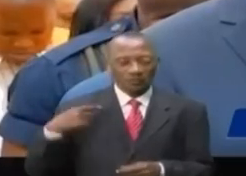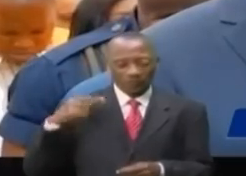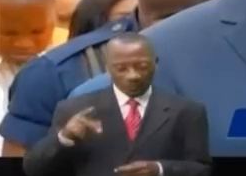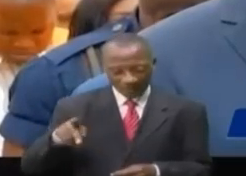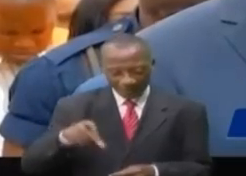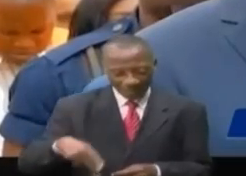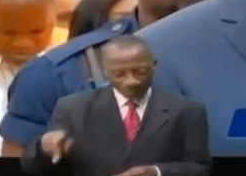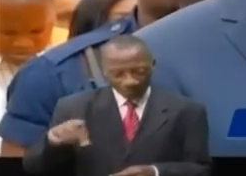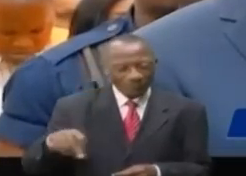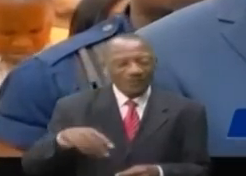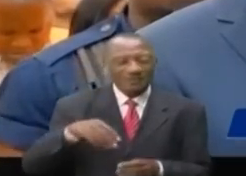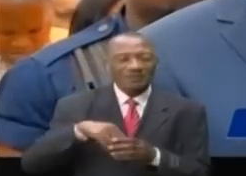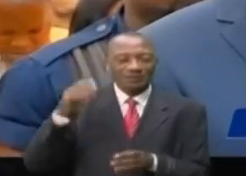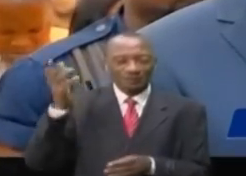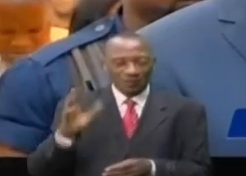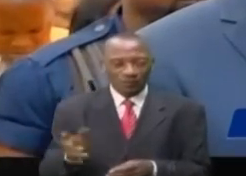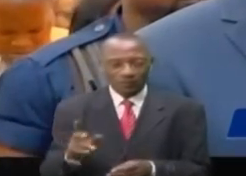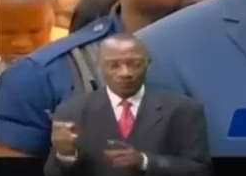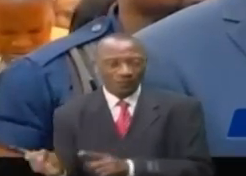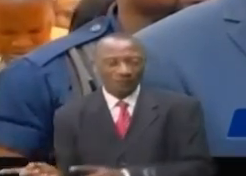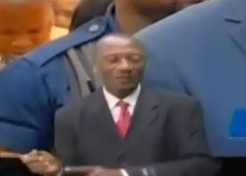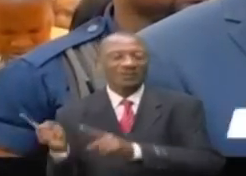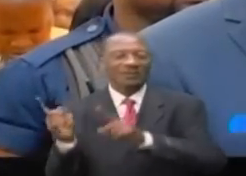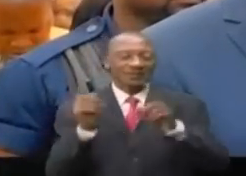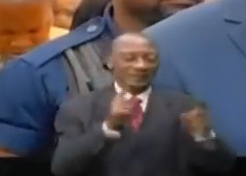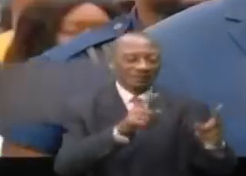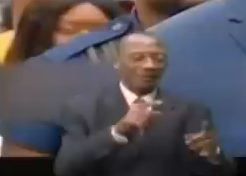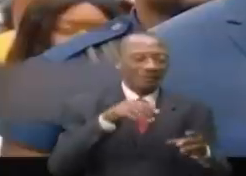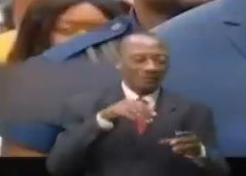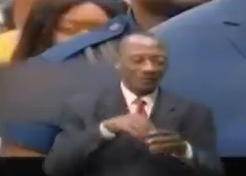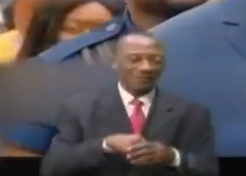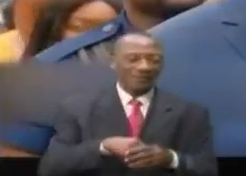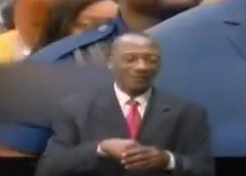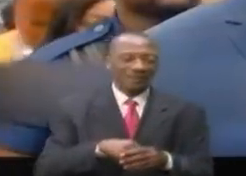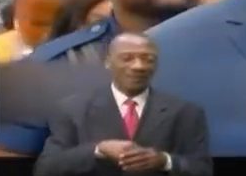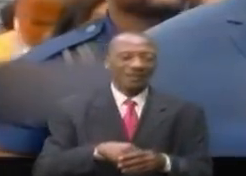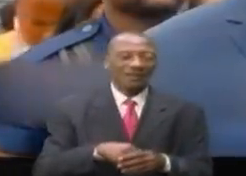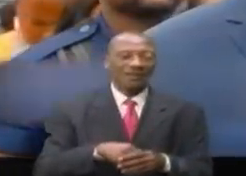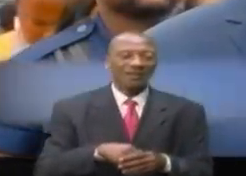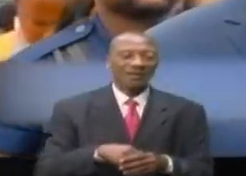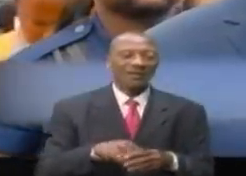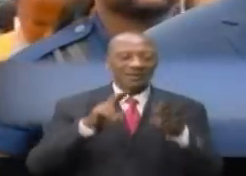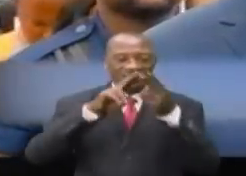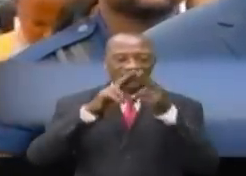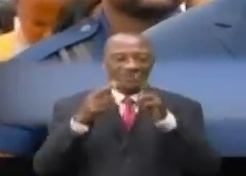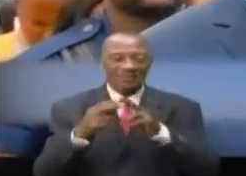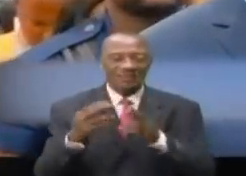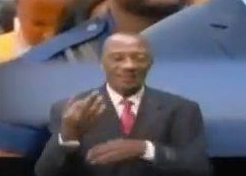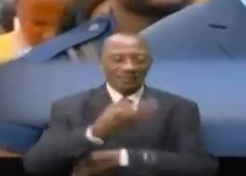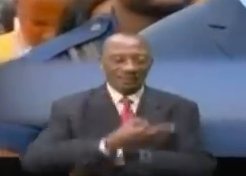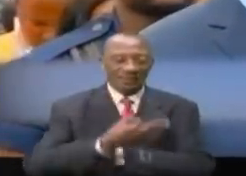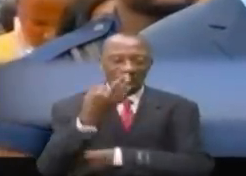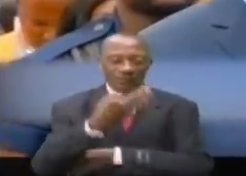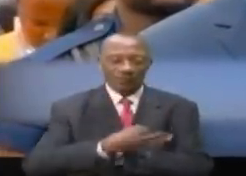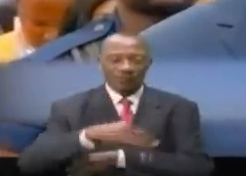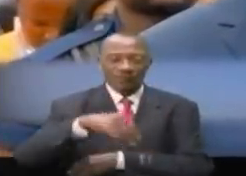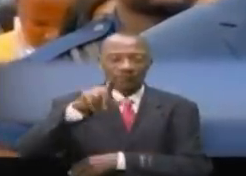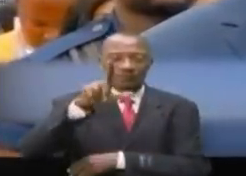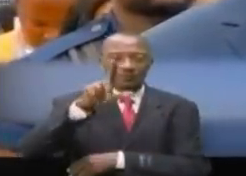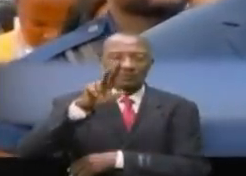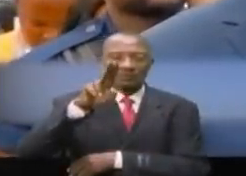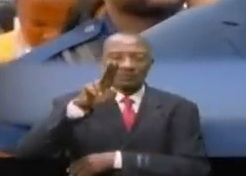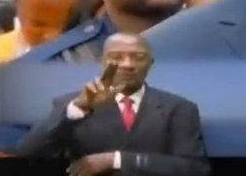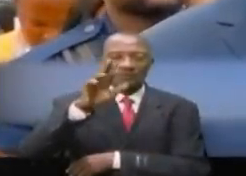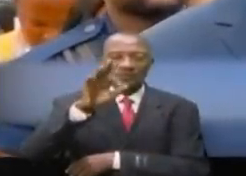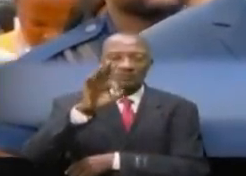pour la DJRKC, sans votre vision élitiste. Par votre impulsion, nous a permis de faire réaliser à la